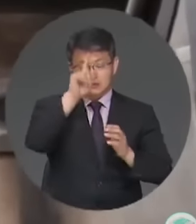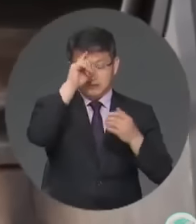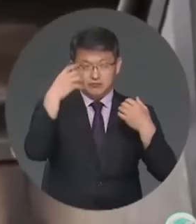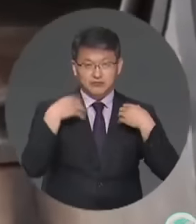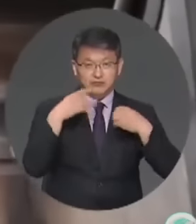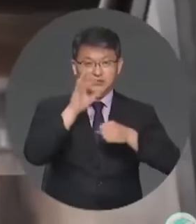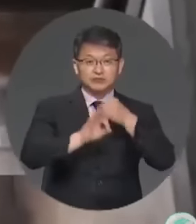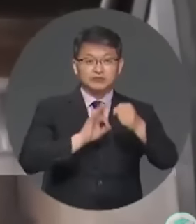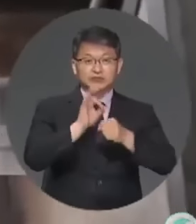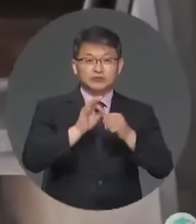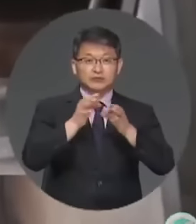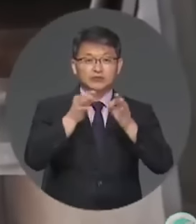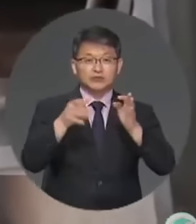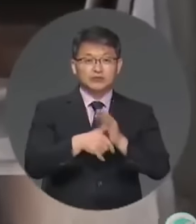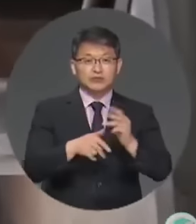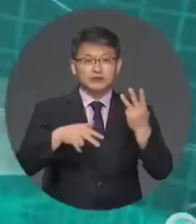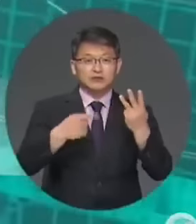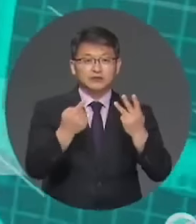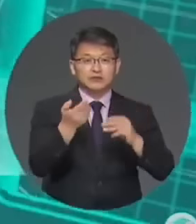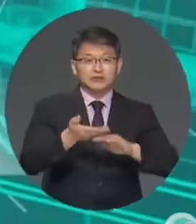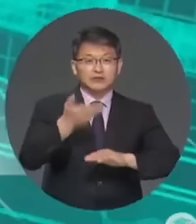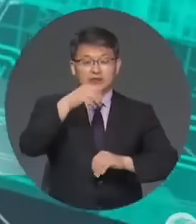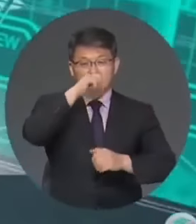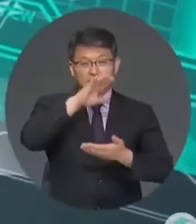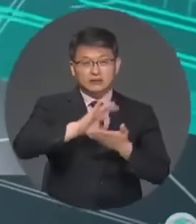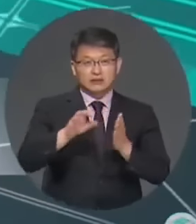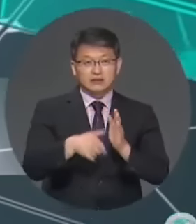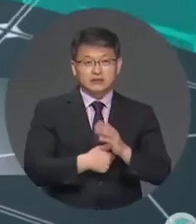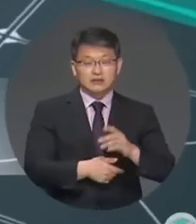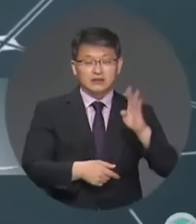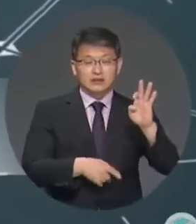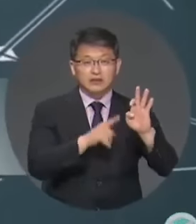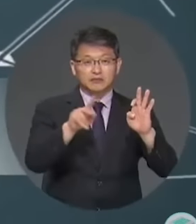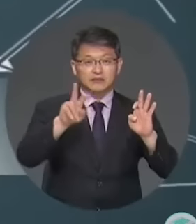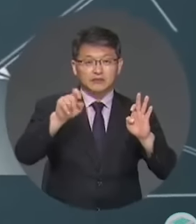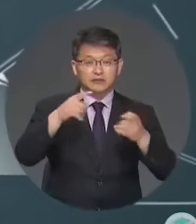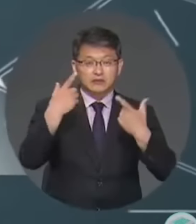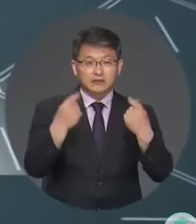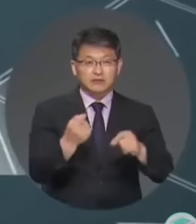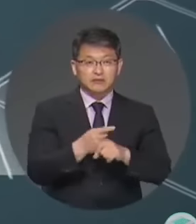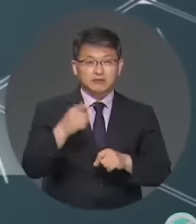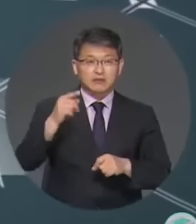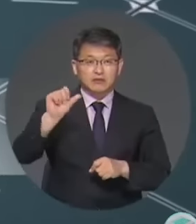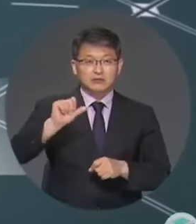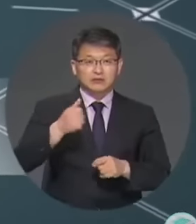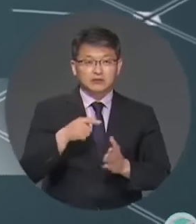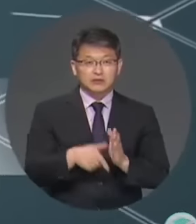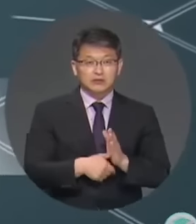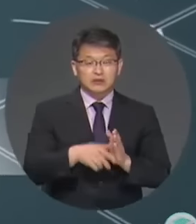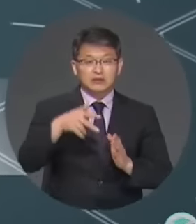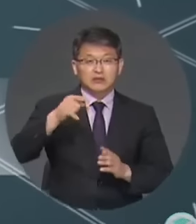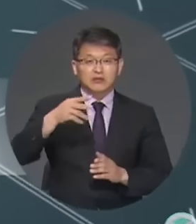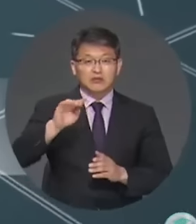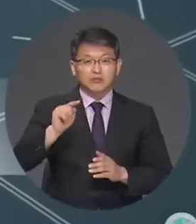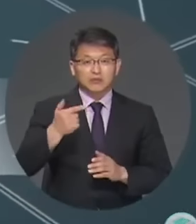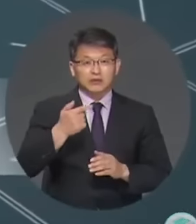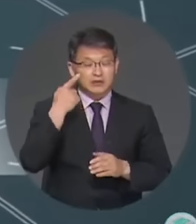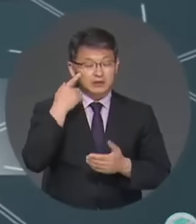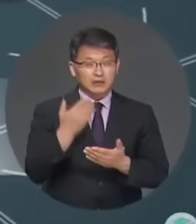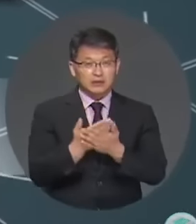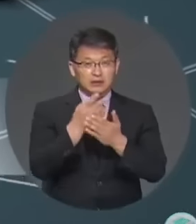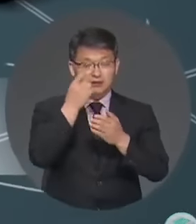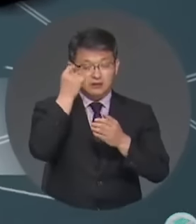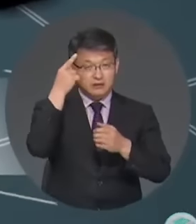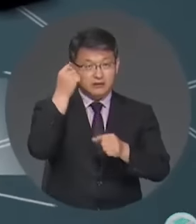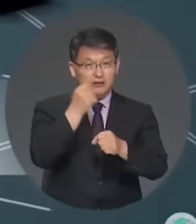정부가 10년 동안 3조 원 이상을 투입해 KF-21 엔진과 같은 15,000파운드급 가스터빈 엔진 개발에